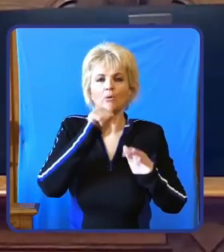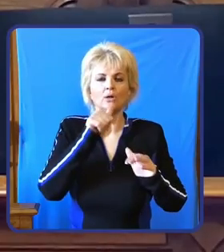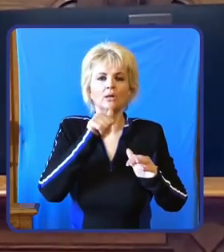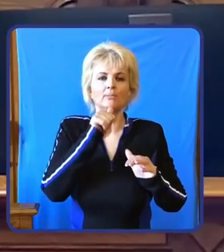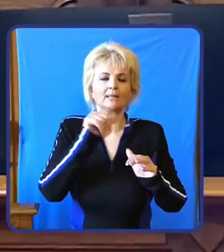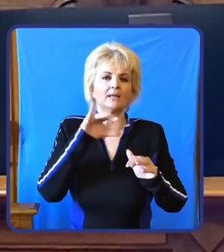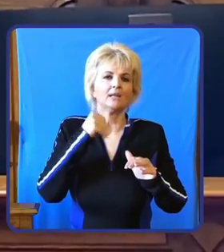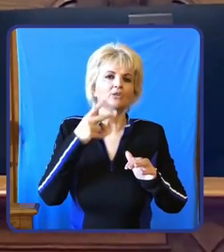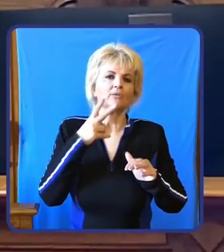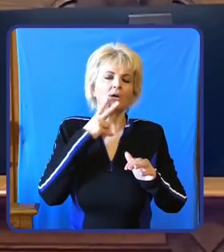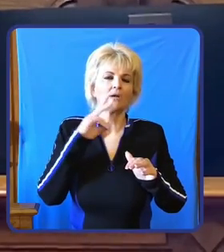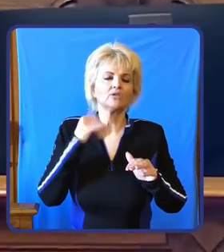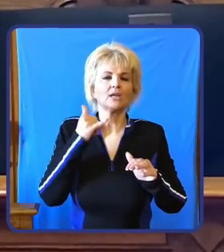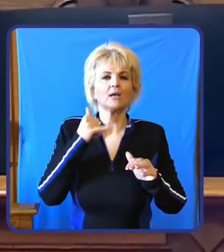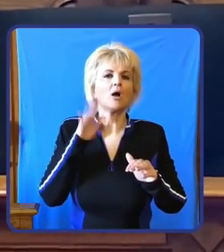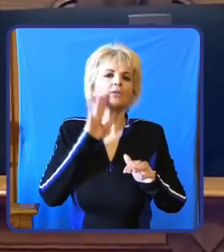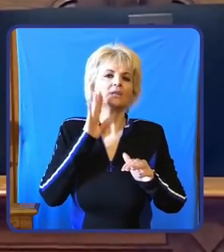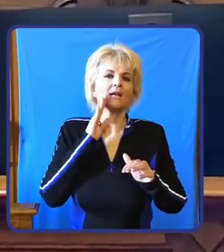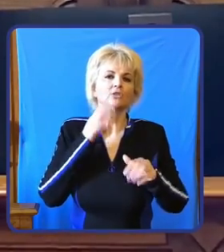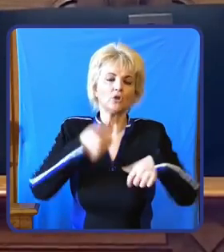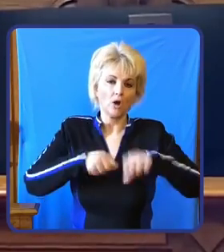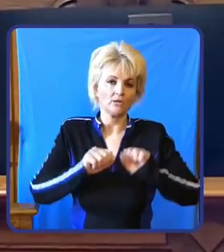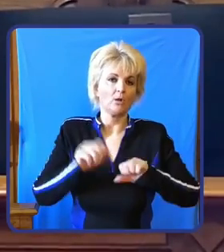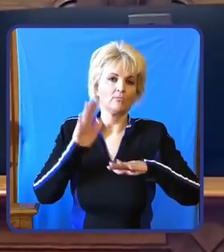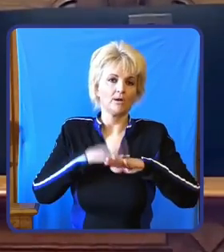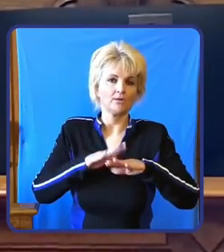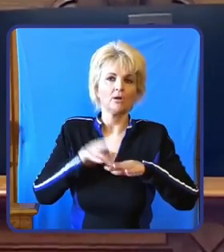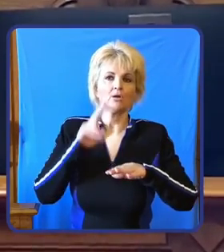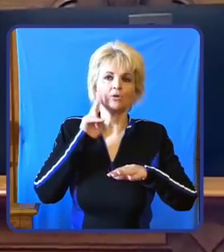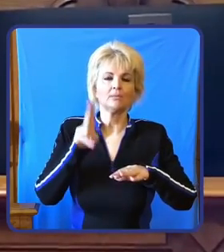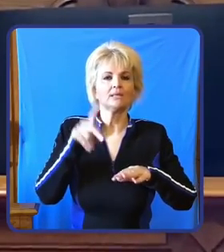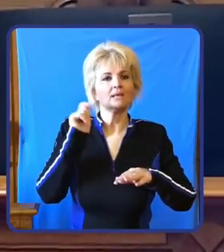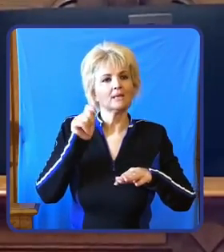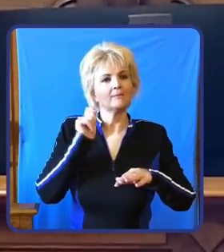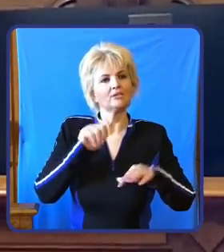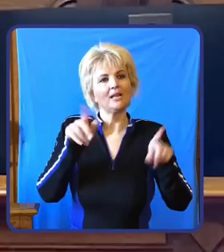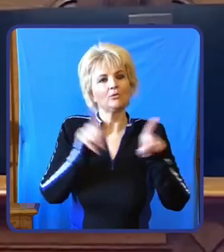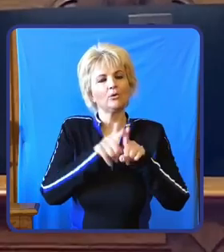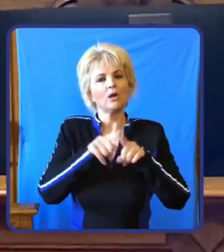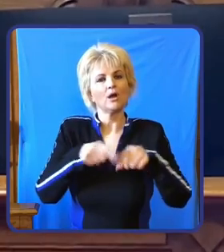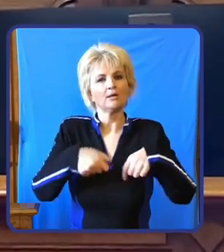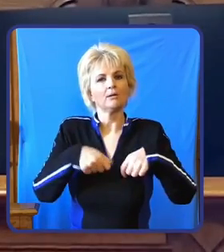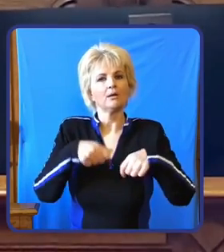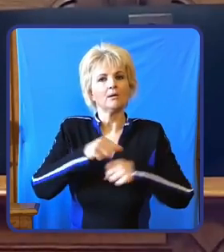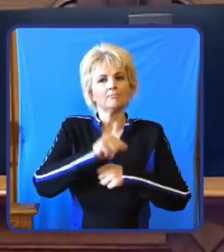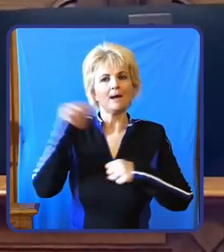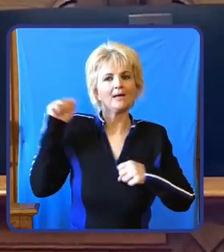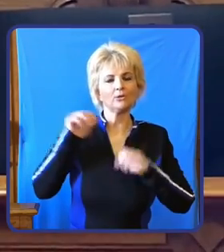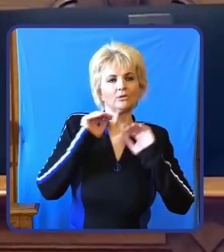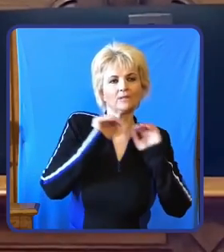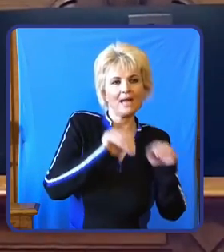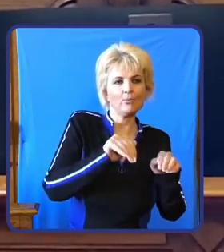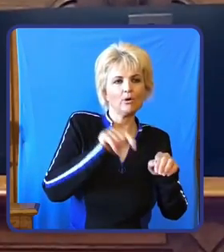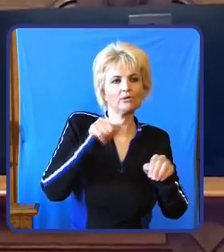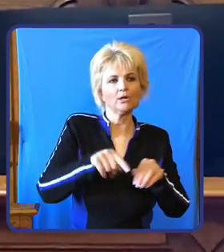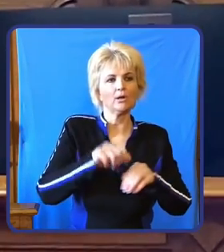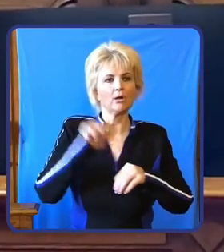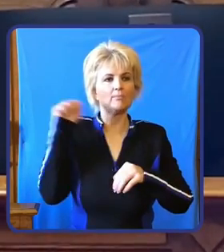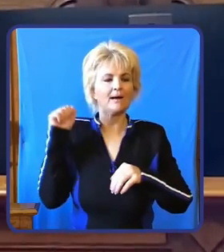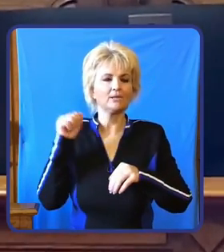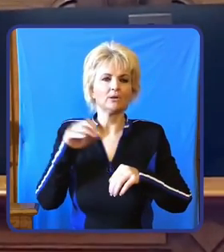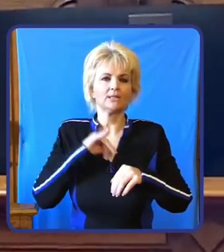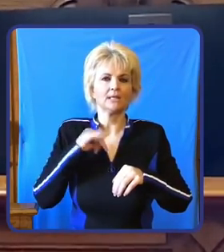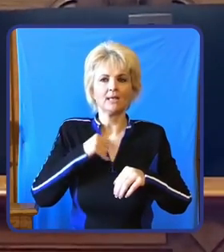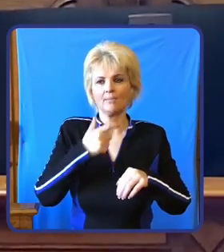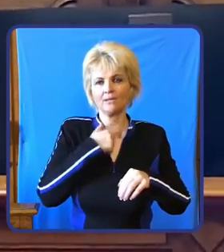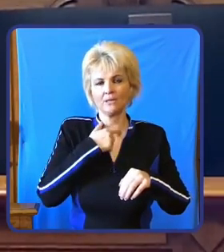Varga Zsé András hatalomban maradjanak. Krupizer képviselő egy olyan pártot támogat, annak a pártnak az érdekeiben szavaz,